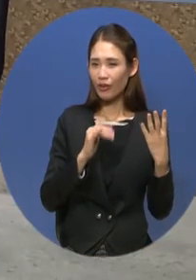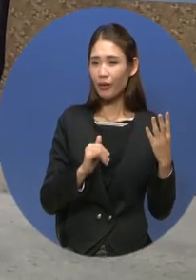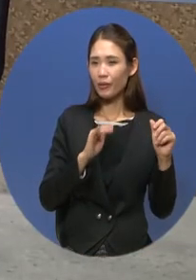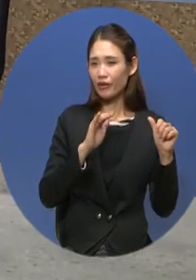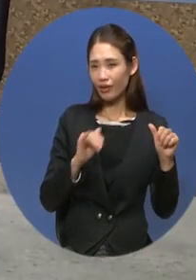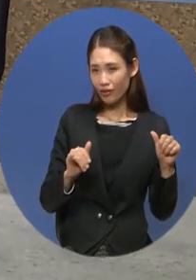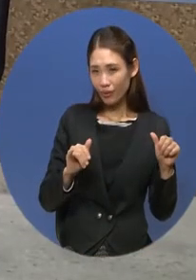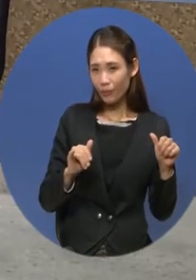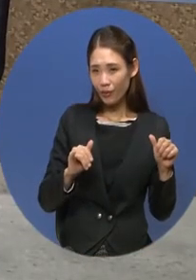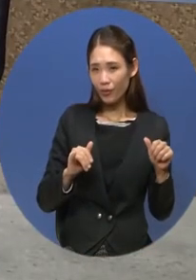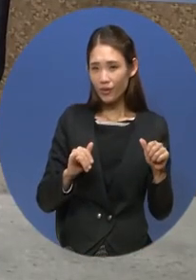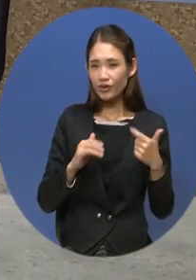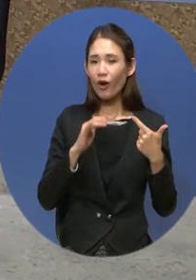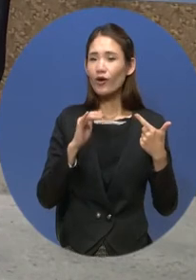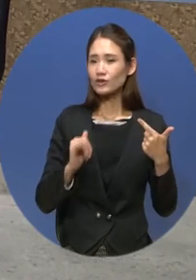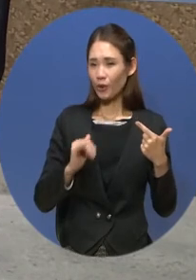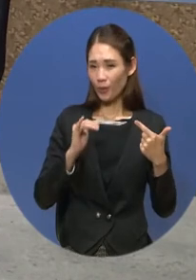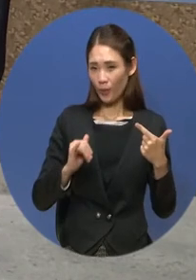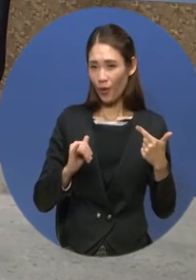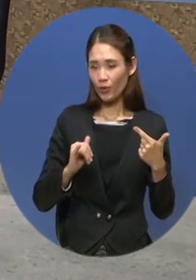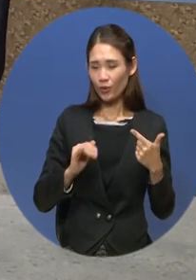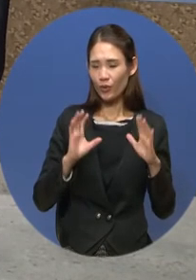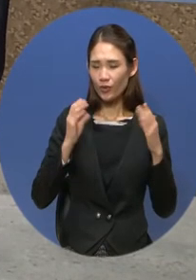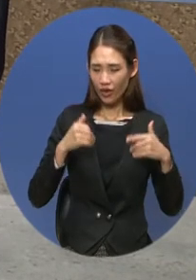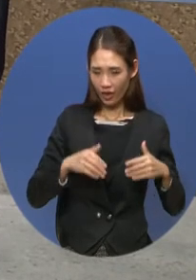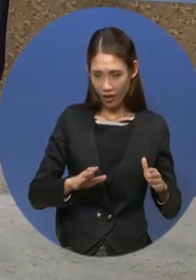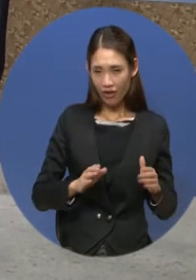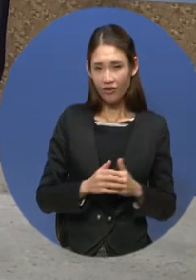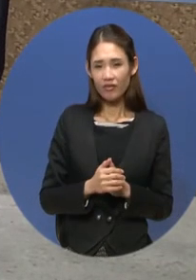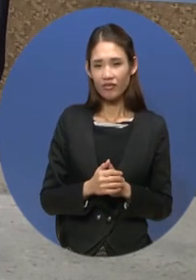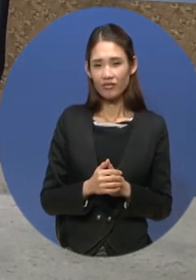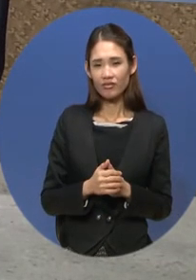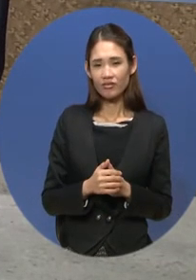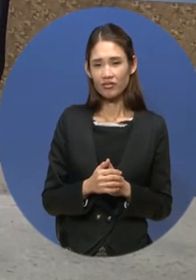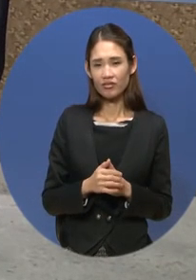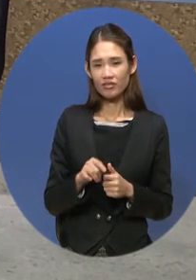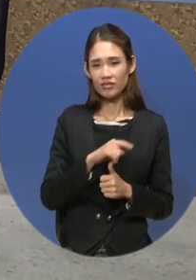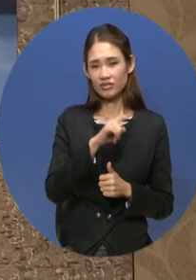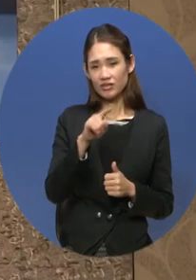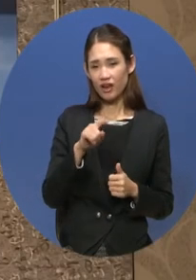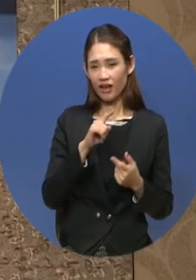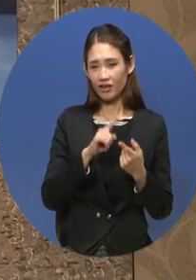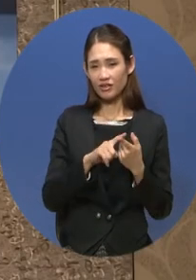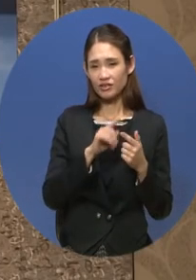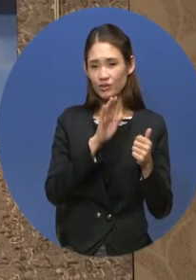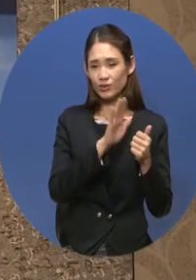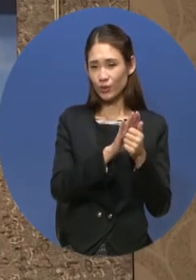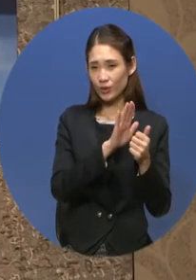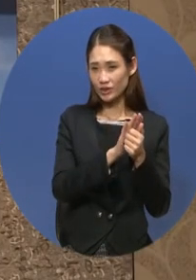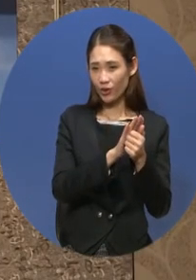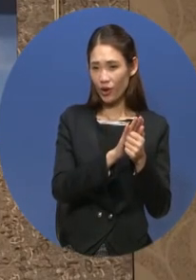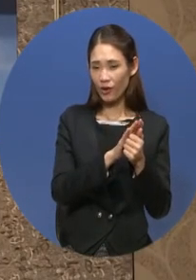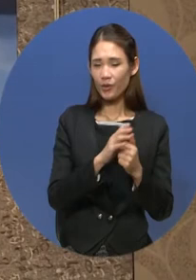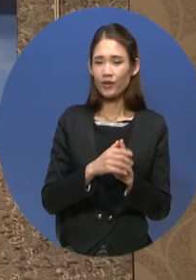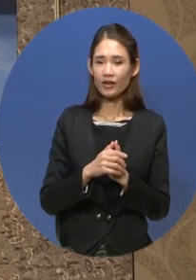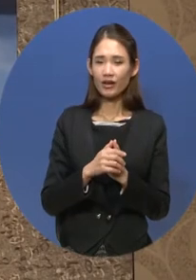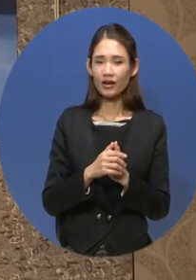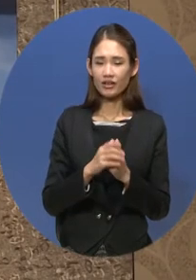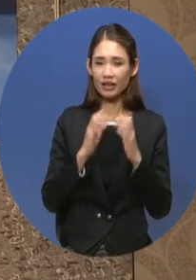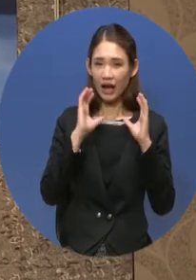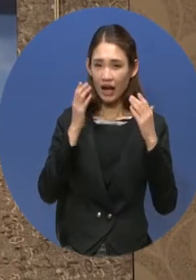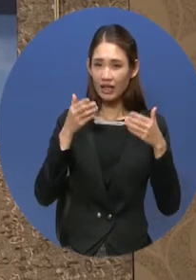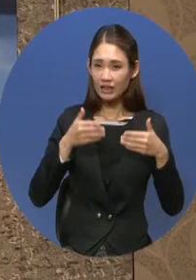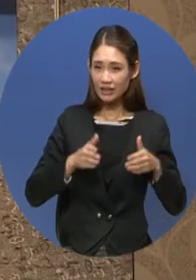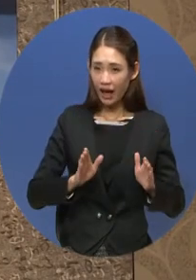다섯 명, 뭐 여섯 명 낳는 경우도 많이 있습니다. 네. 그래서, 근데 또 그들에 대한 지원도 사실은